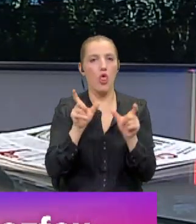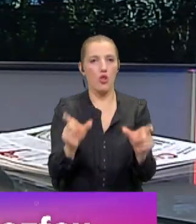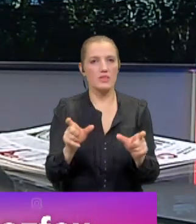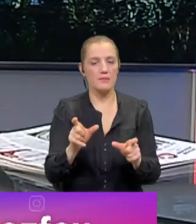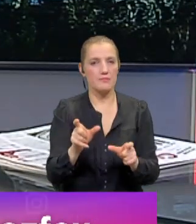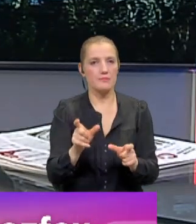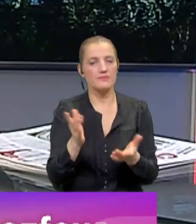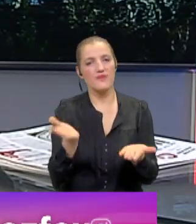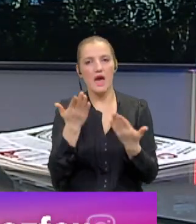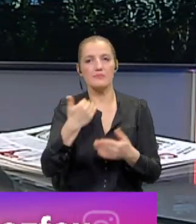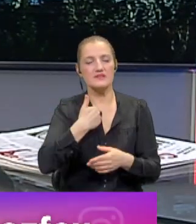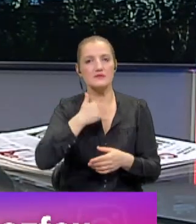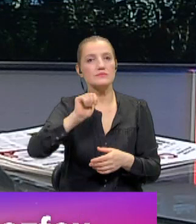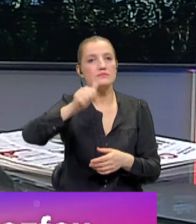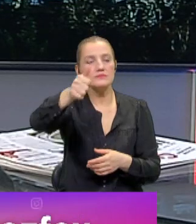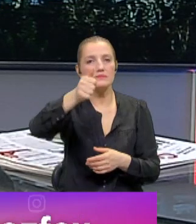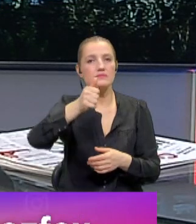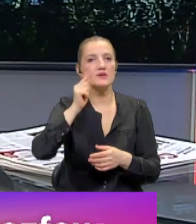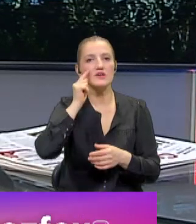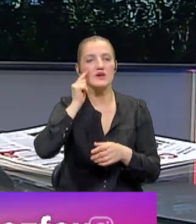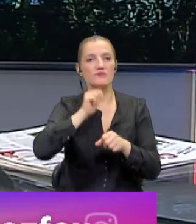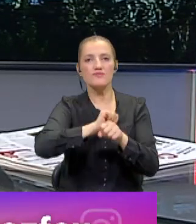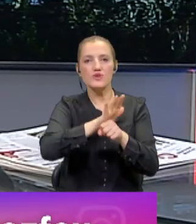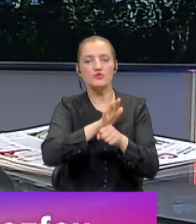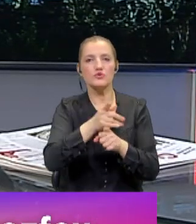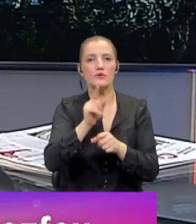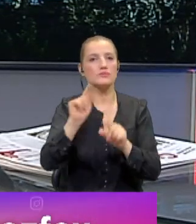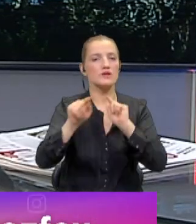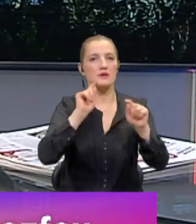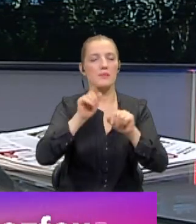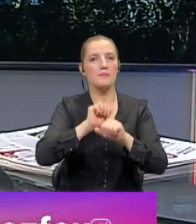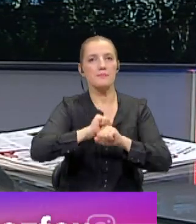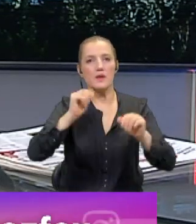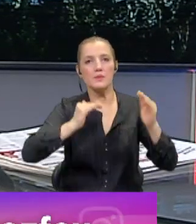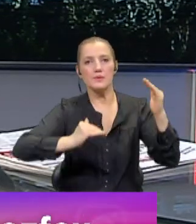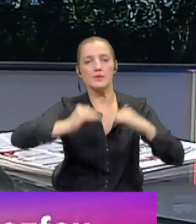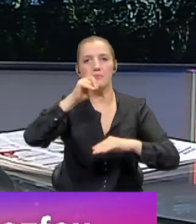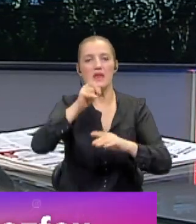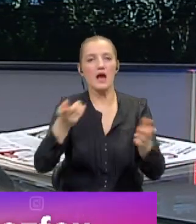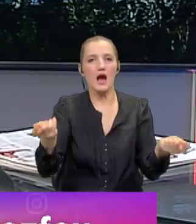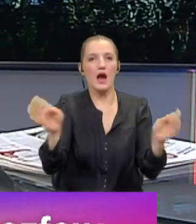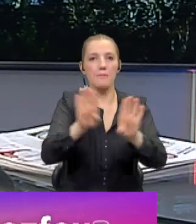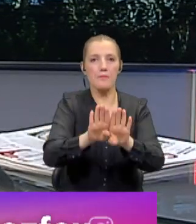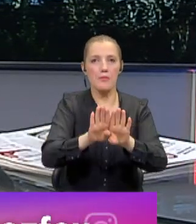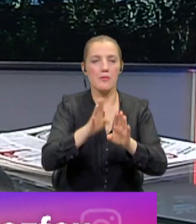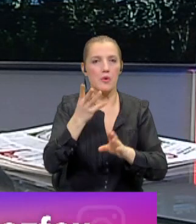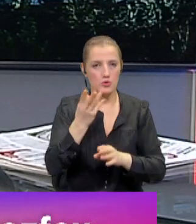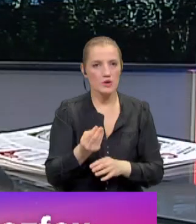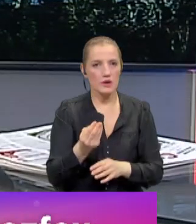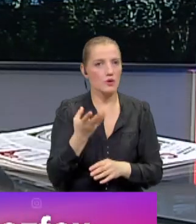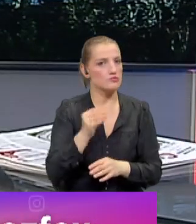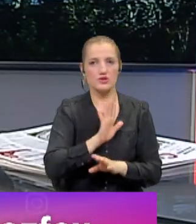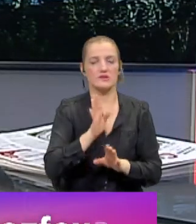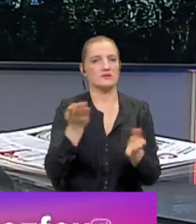alacak mı Ya da bir önceki günlerde vaka sayısı tekrar böyle patlarsa bir kapanmaya gider miyiz gitmeyeceğiz